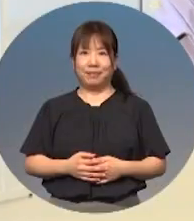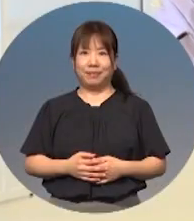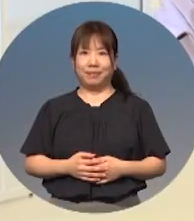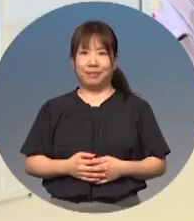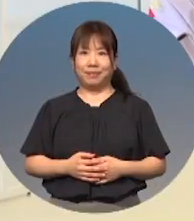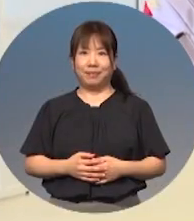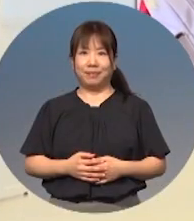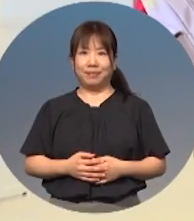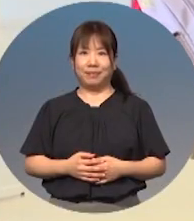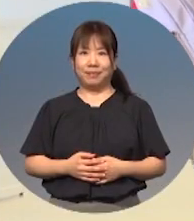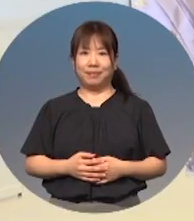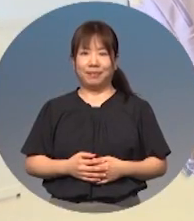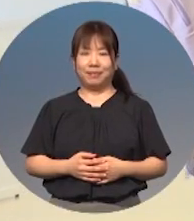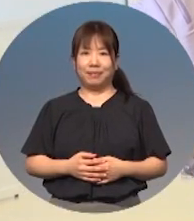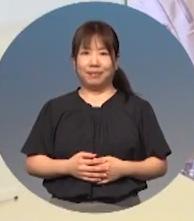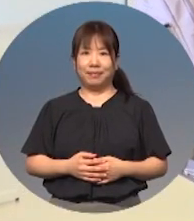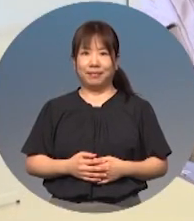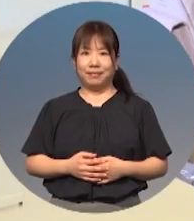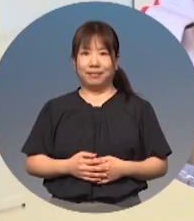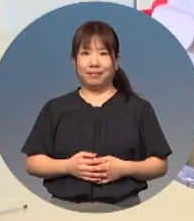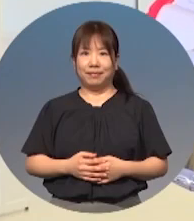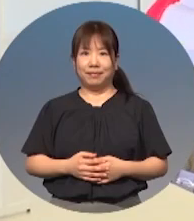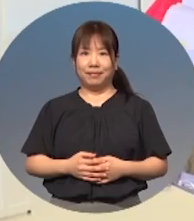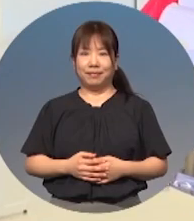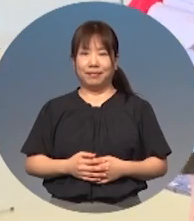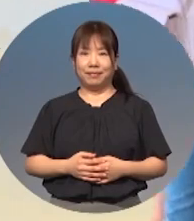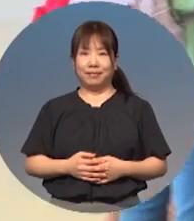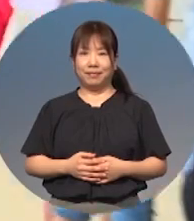はい次の方どうぞまた